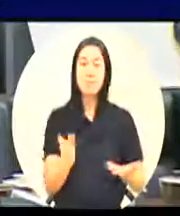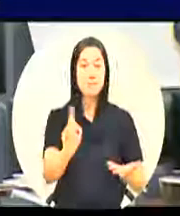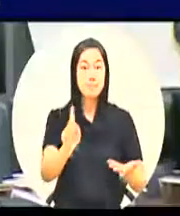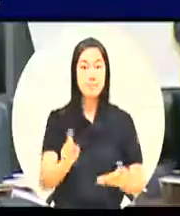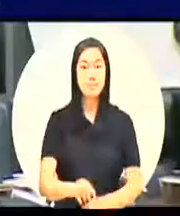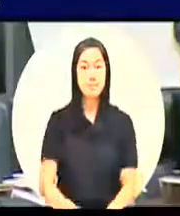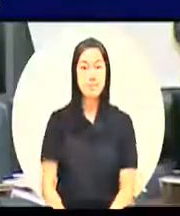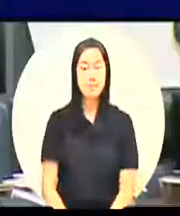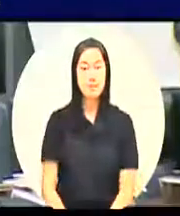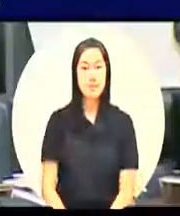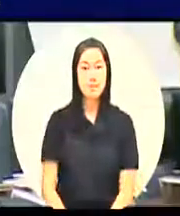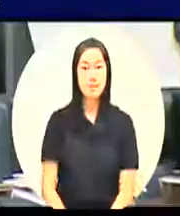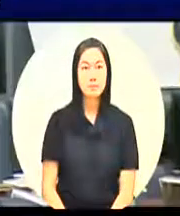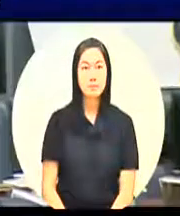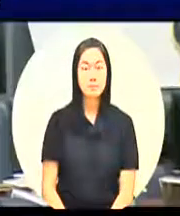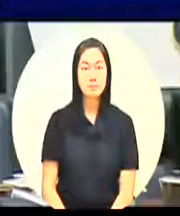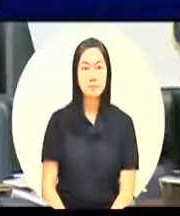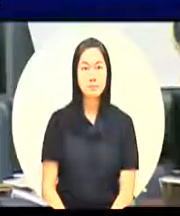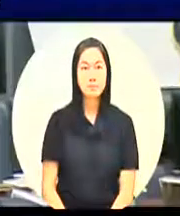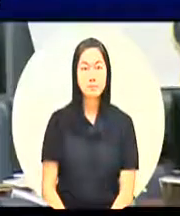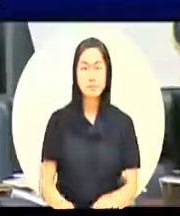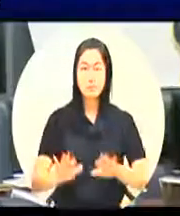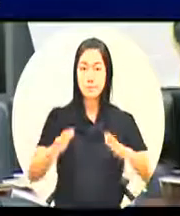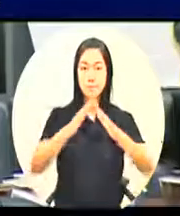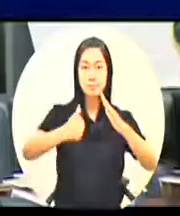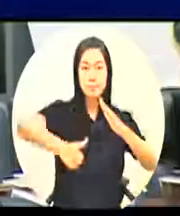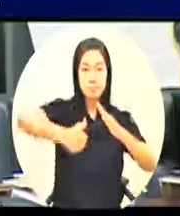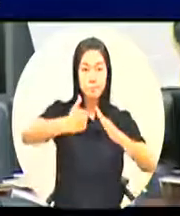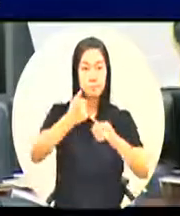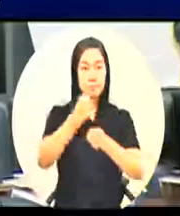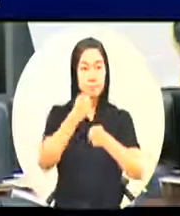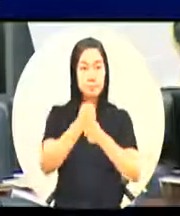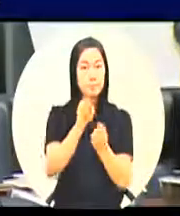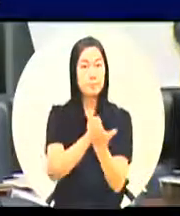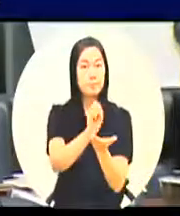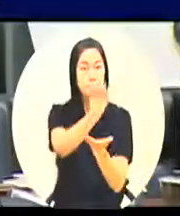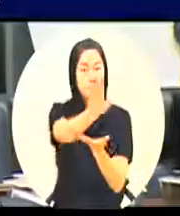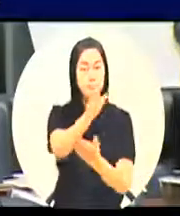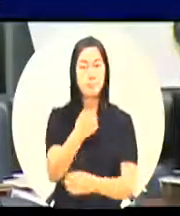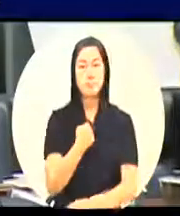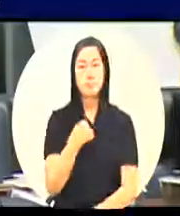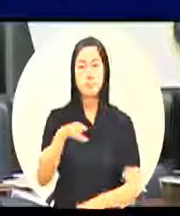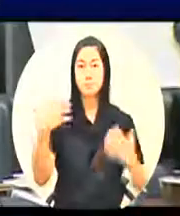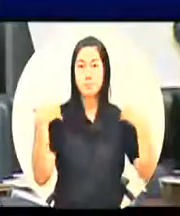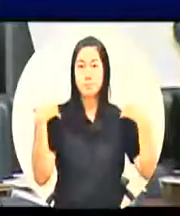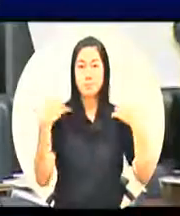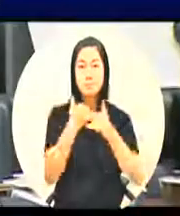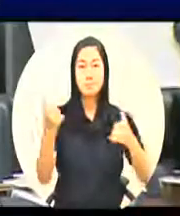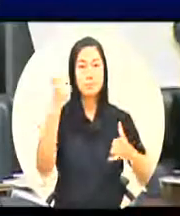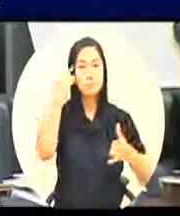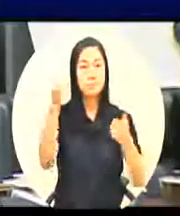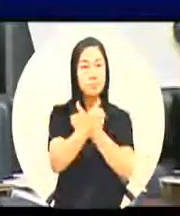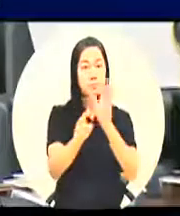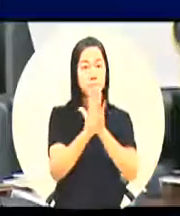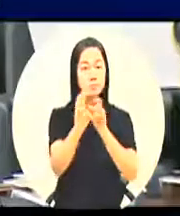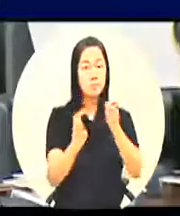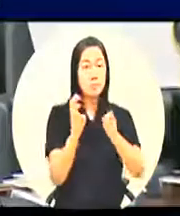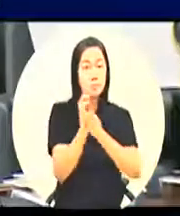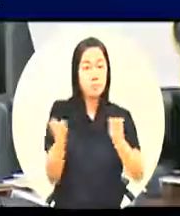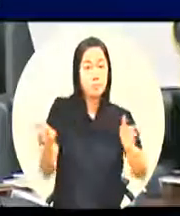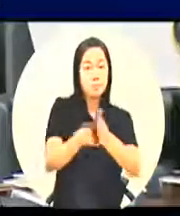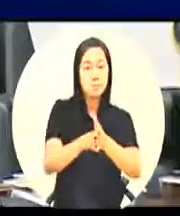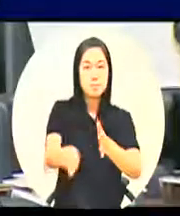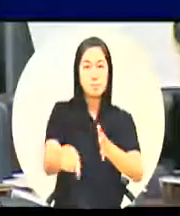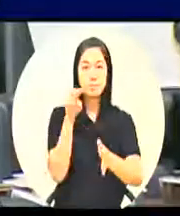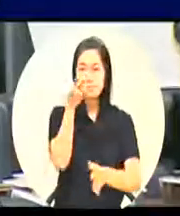天这一次的市长施政报告，是我担任民意代表30年来看